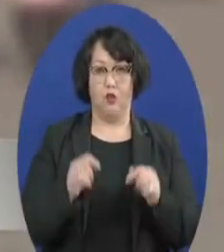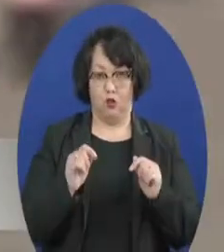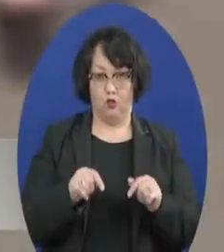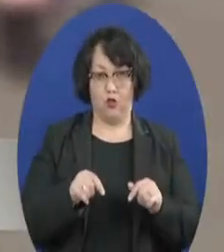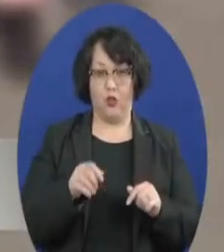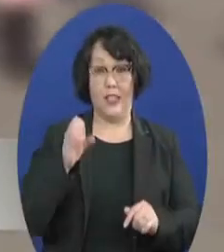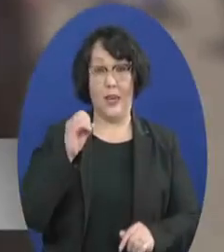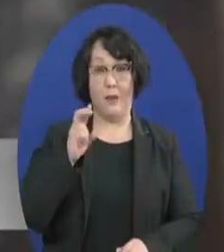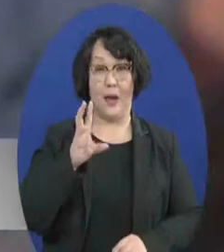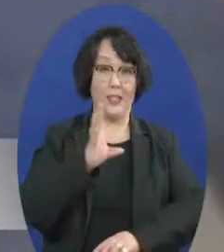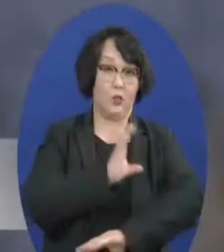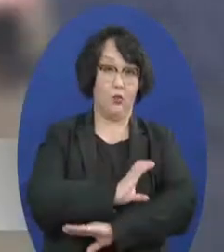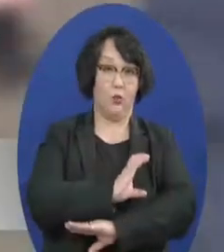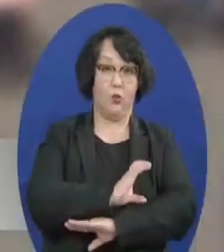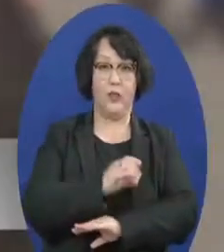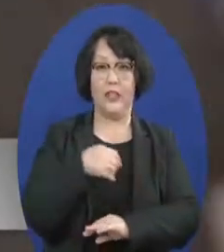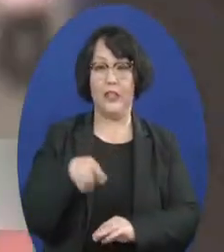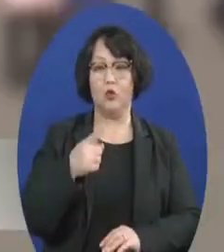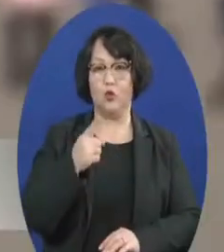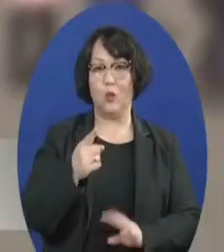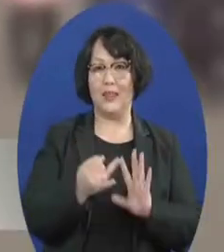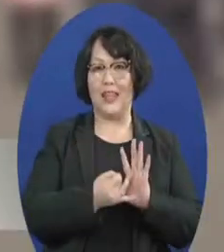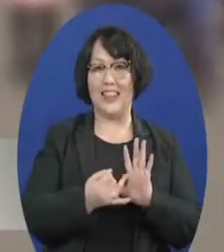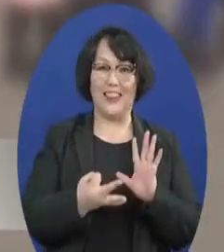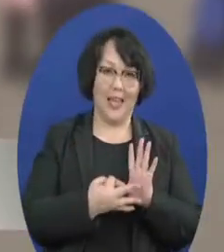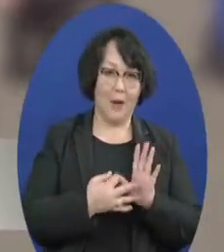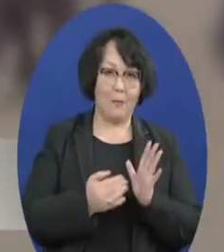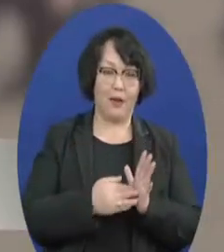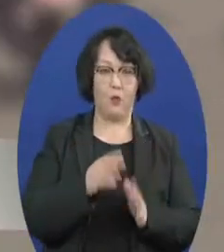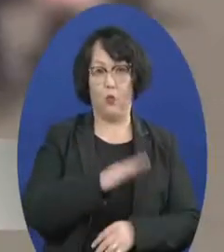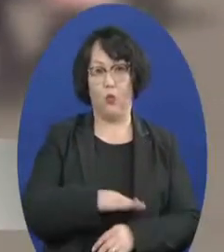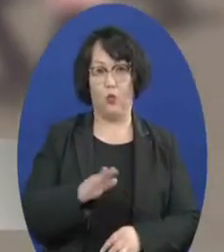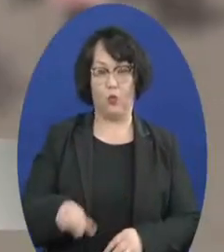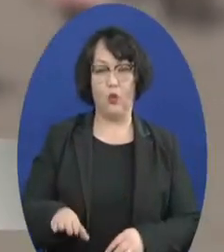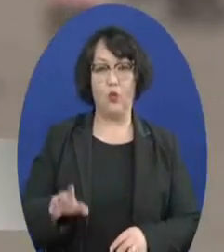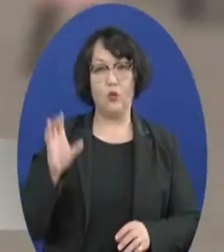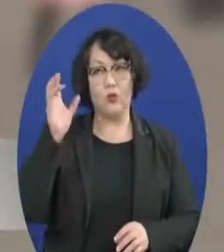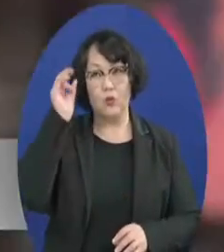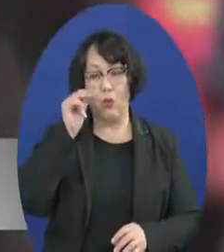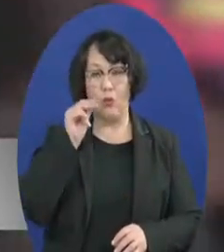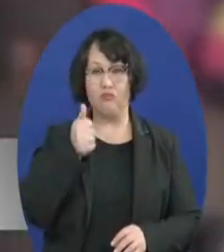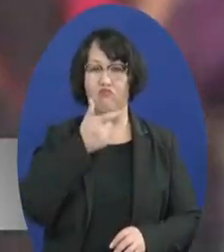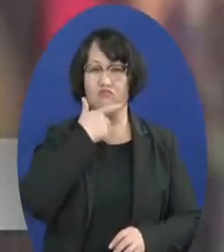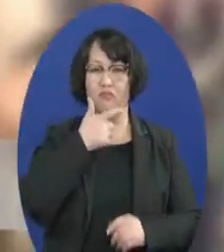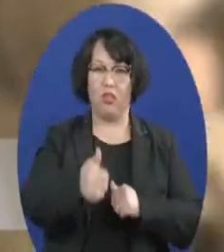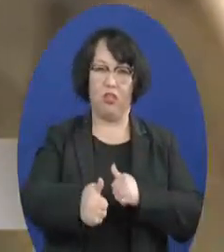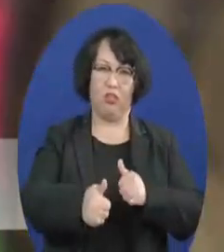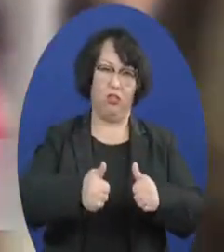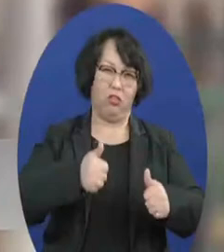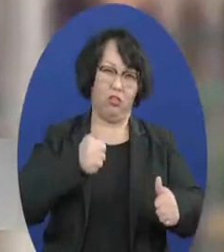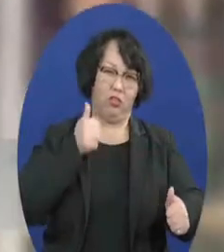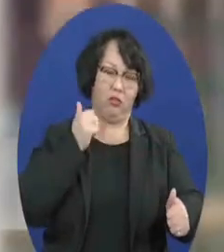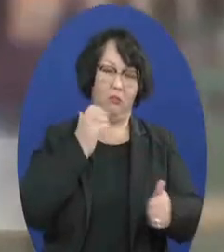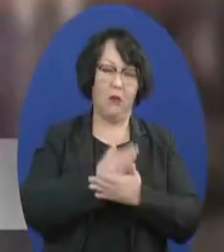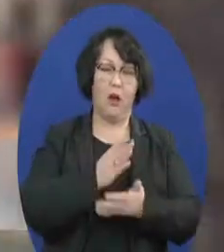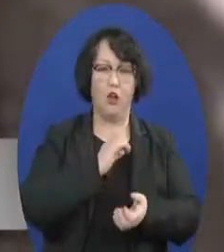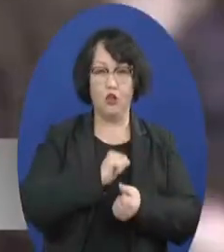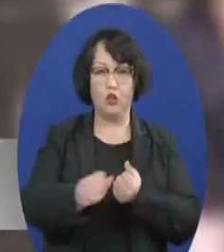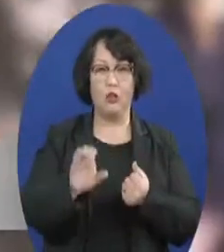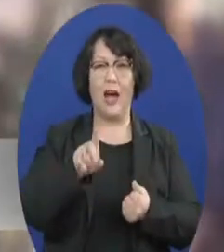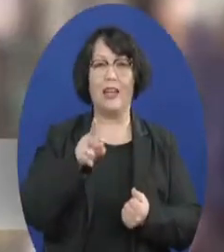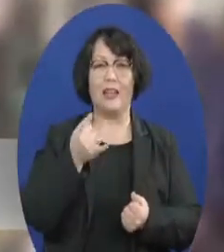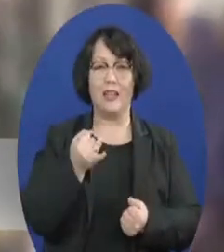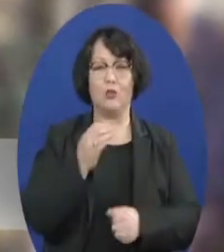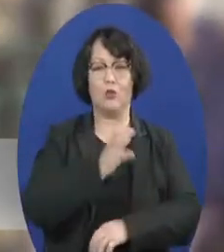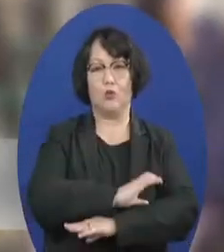Өнөөдрийн байдлаар ерөнхий боловсролын сургуулийн 178 мянган хүүхэд бодитоор хичээлийн хоцрогдолд орсон гэсэн судалгаа гарчээ. Төгсөх ангийн сурагч